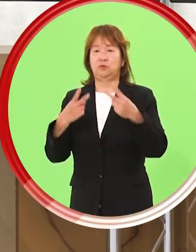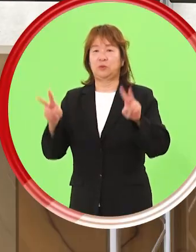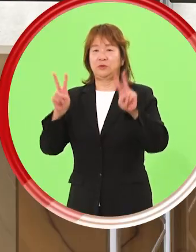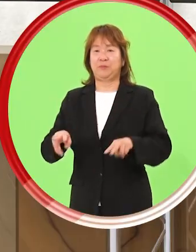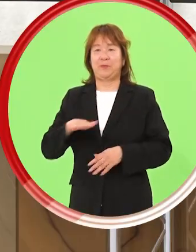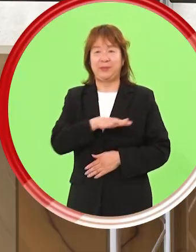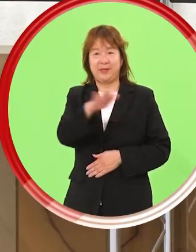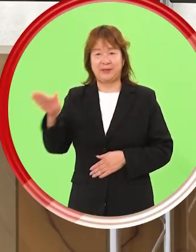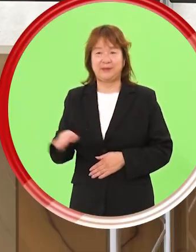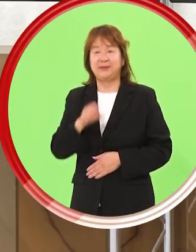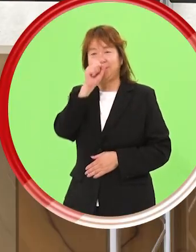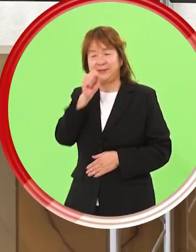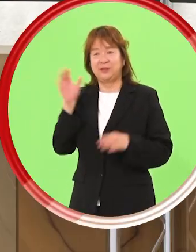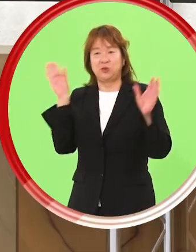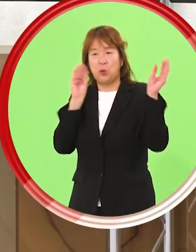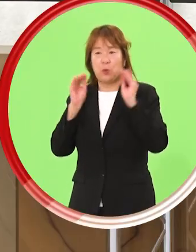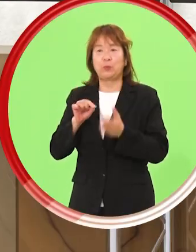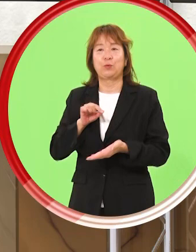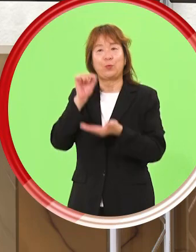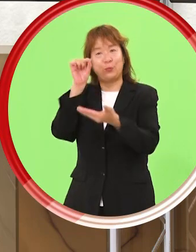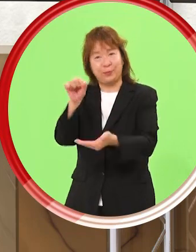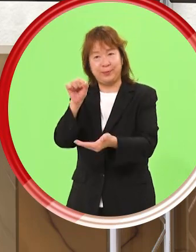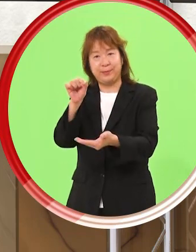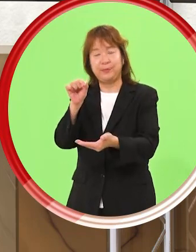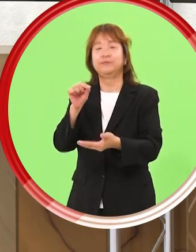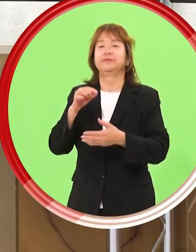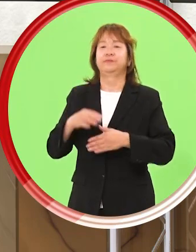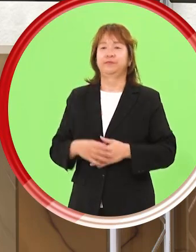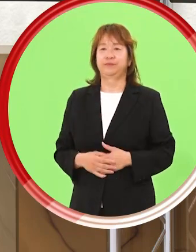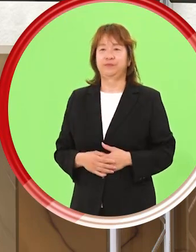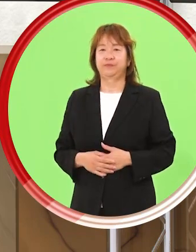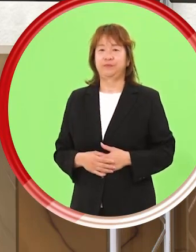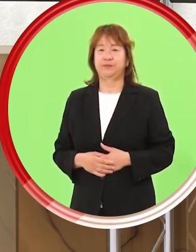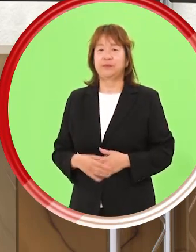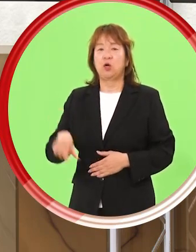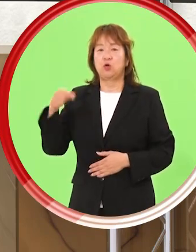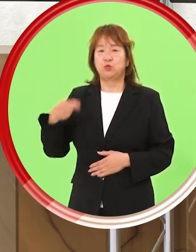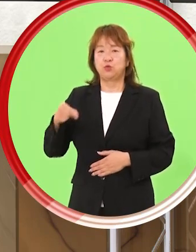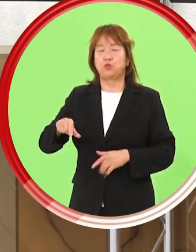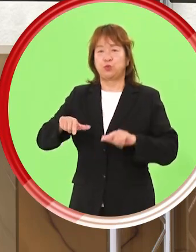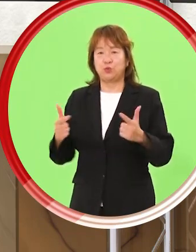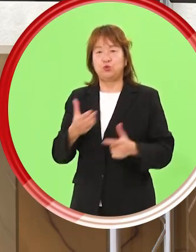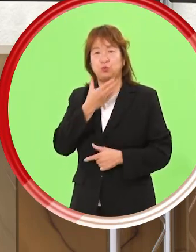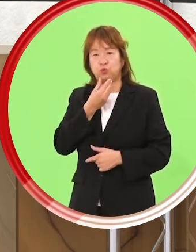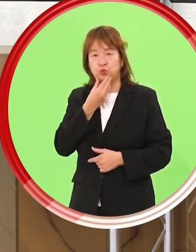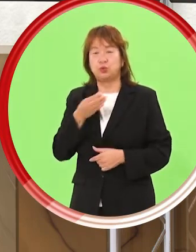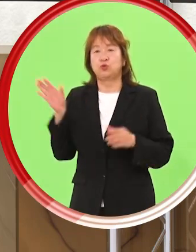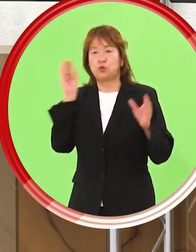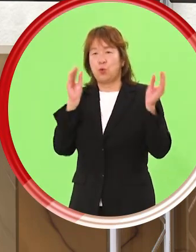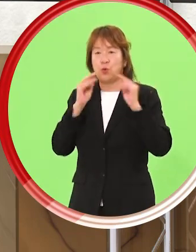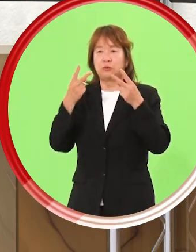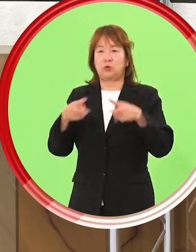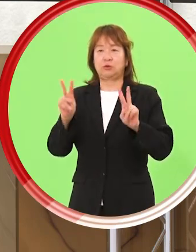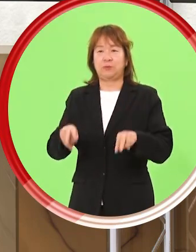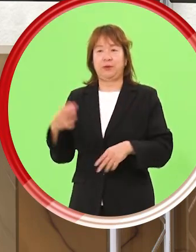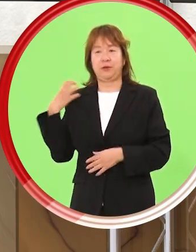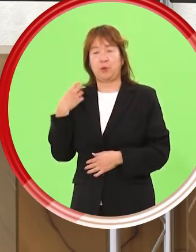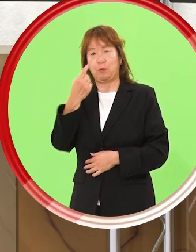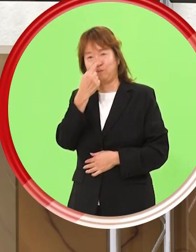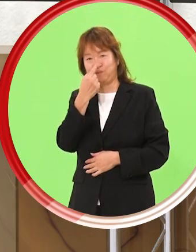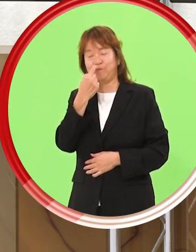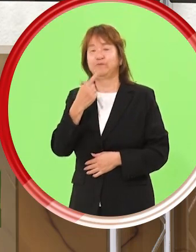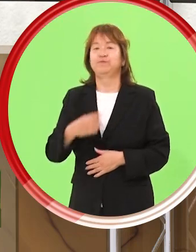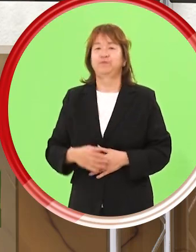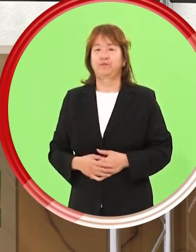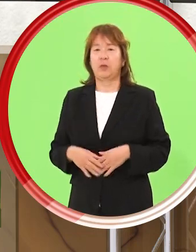広島市民の皆さんに暮らしに役立つ耳寄りな情報をお届けしている鈴木福の耳寄り広島、キャスターの鈴木福です